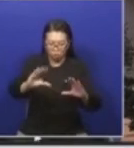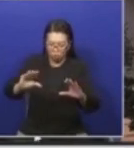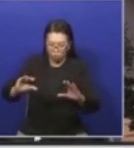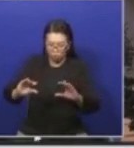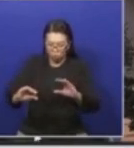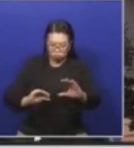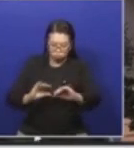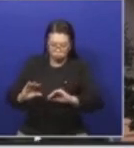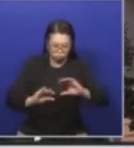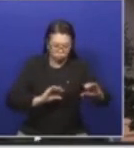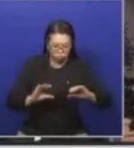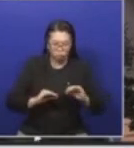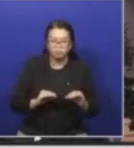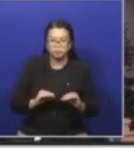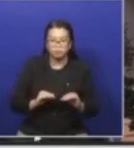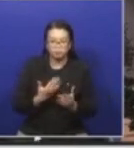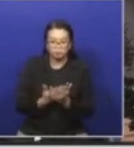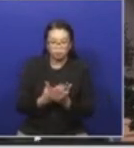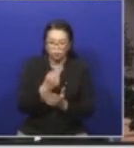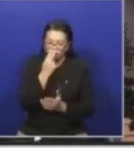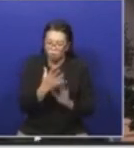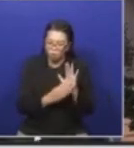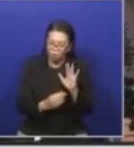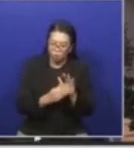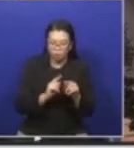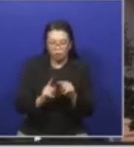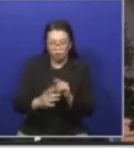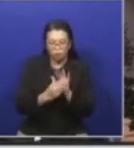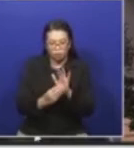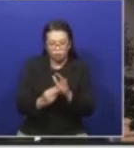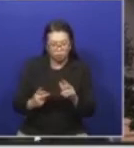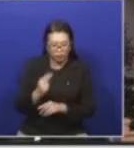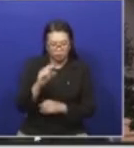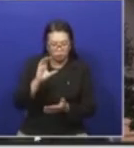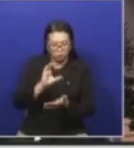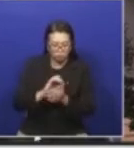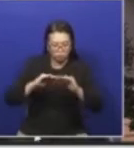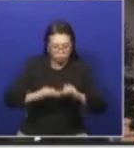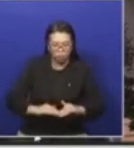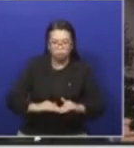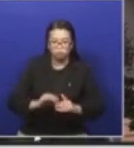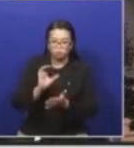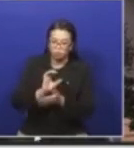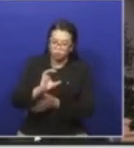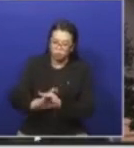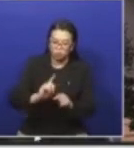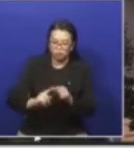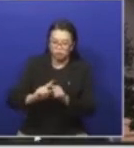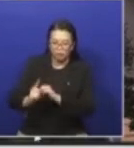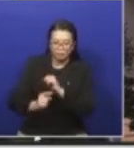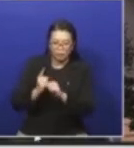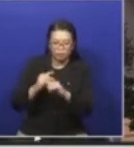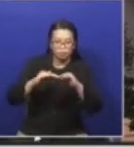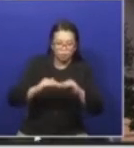10% เขาก็ไปตัดลดในส่วนที่เป็นการอบรมสัมพนาหรืออะไรต่างๆก็ว่ากันไปงบลงทุนก็มีบ้างที่เป็นลักษณะปีเดียวง